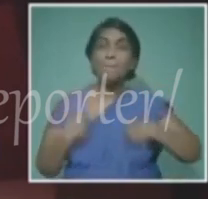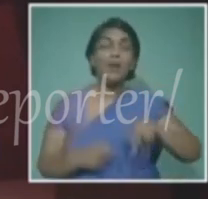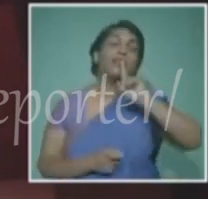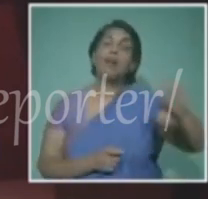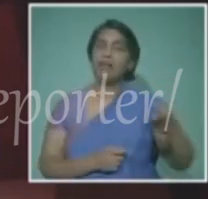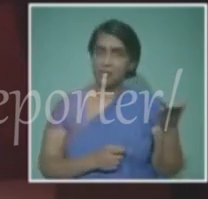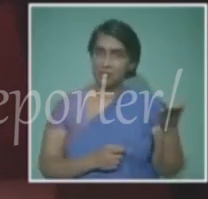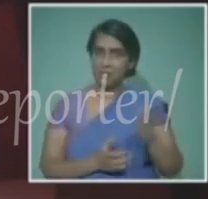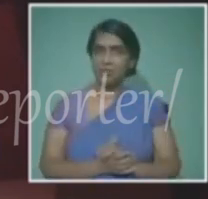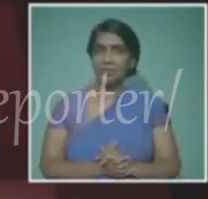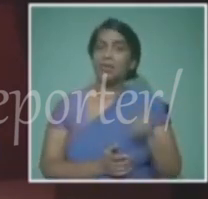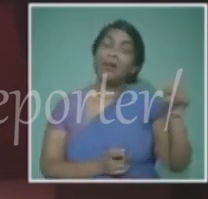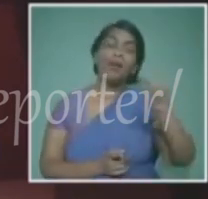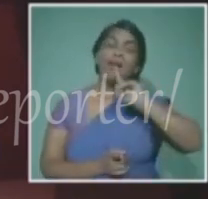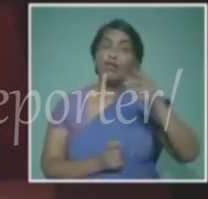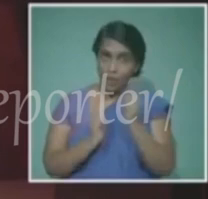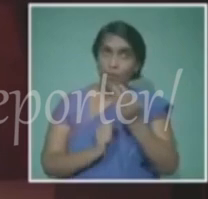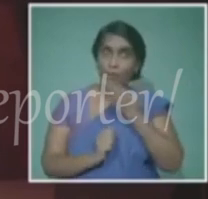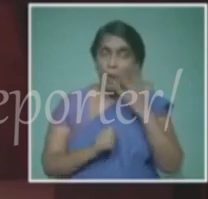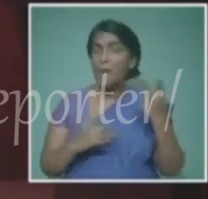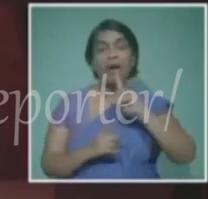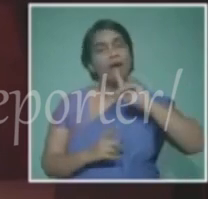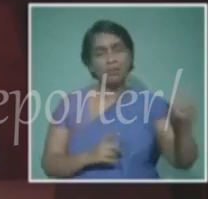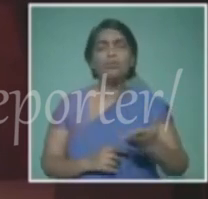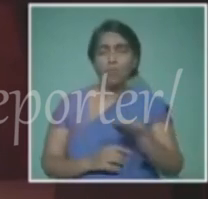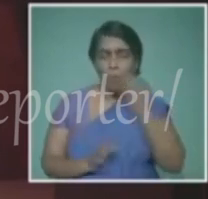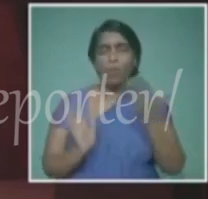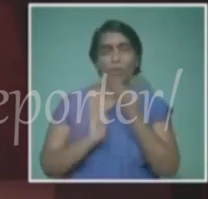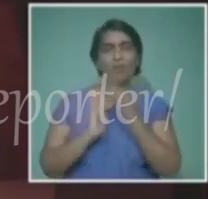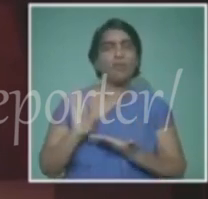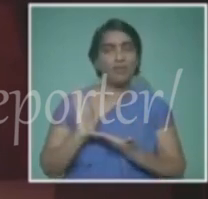අහන්නකො. එතුමගෙන් අහන්න කරන්න පුළුවන්ද බැරිද කියලා. අනිවාර්යයෙන්ම පුළුවන්.